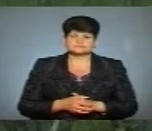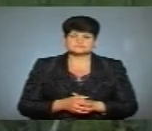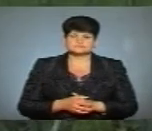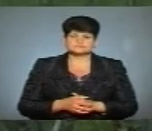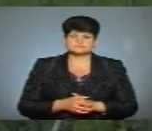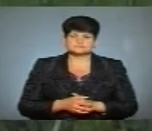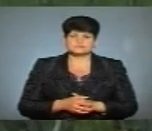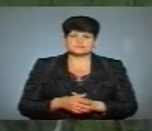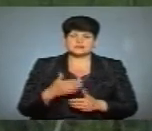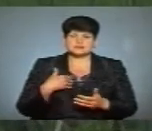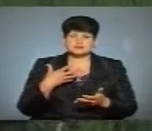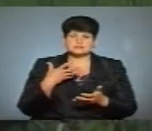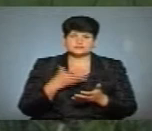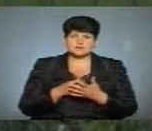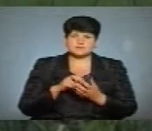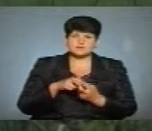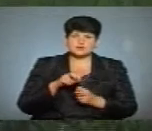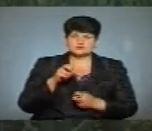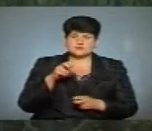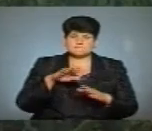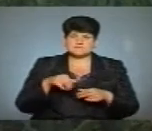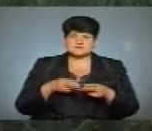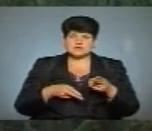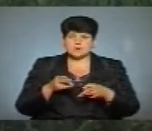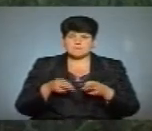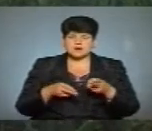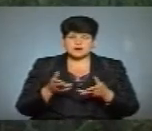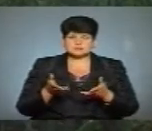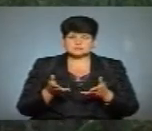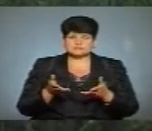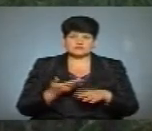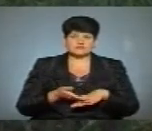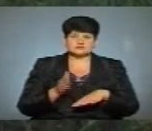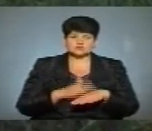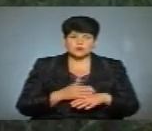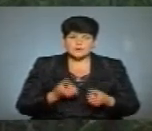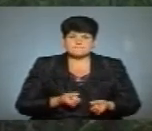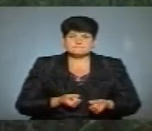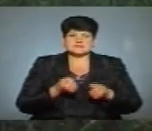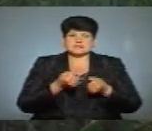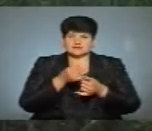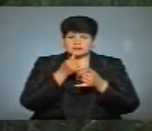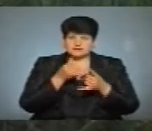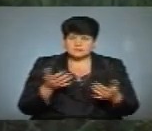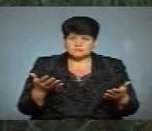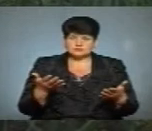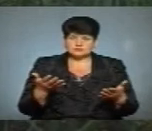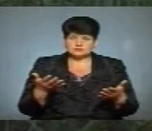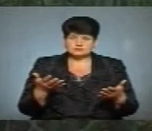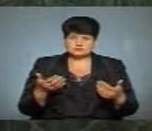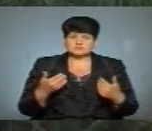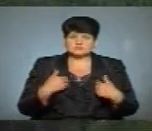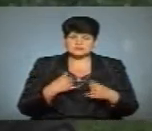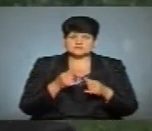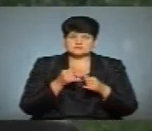А я зі своїм позвоночником після операції важкого я не можу піднімати, так як мені не